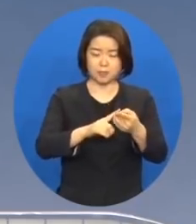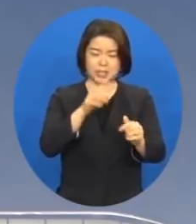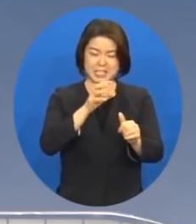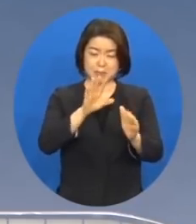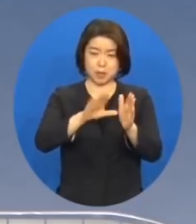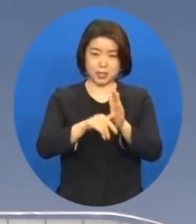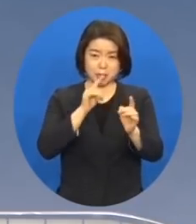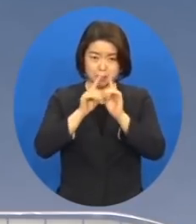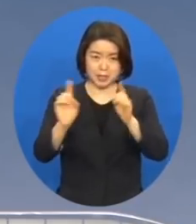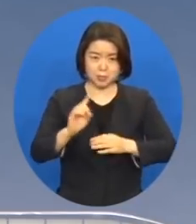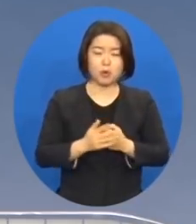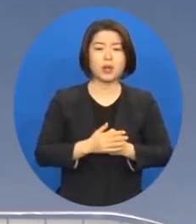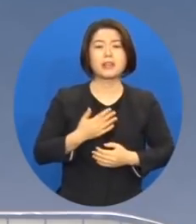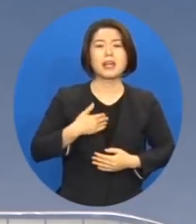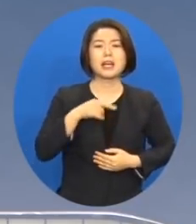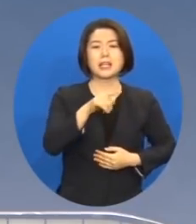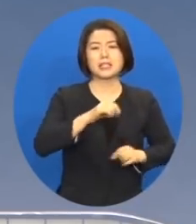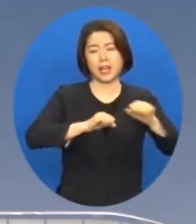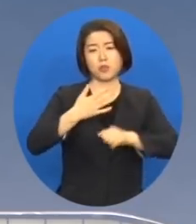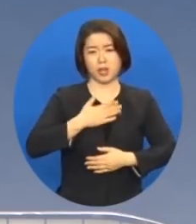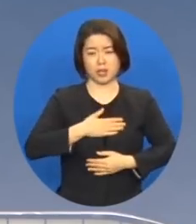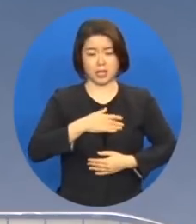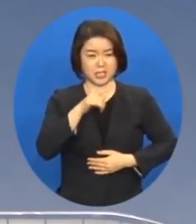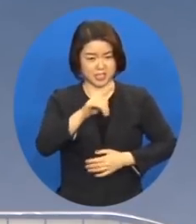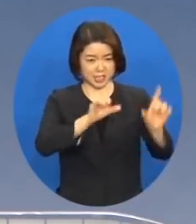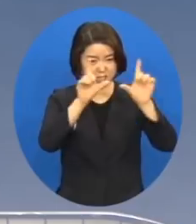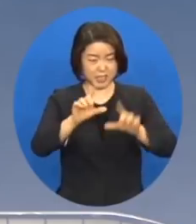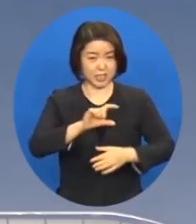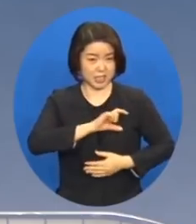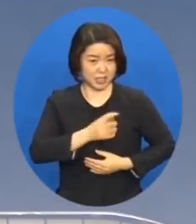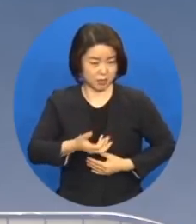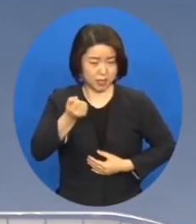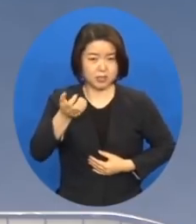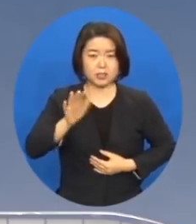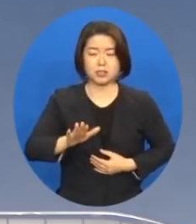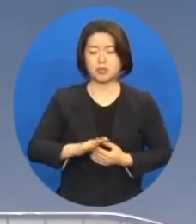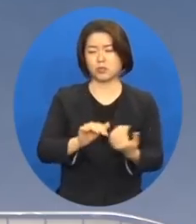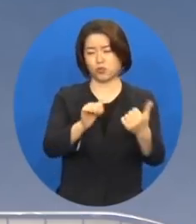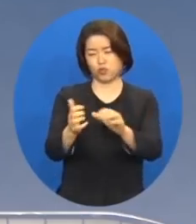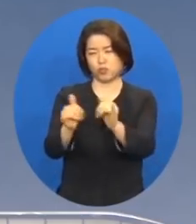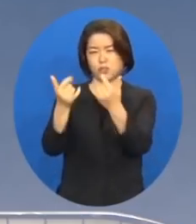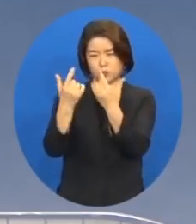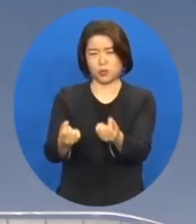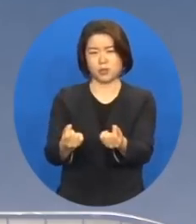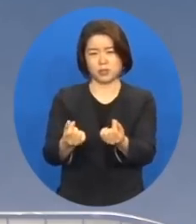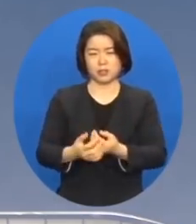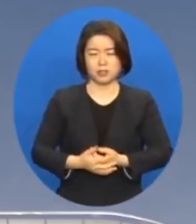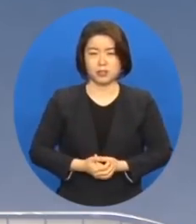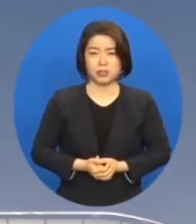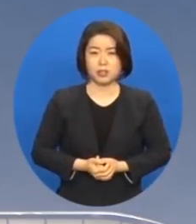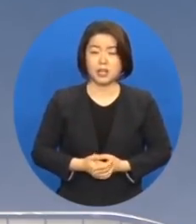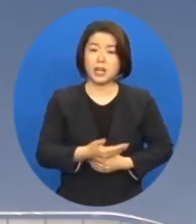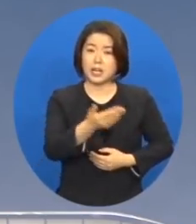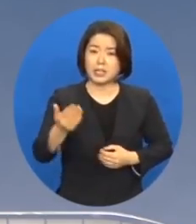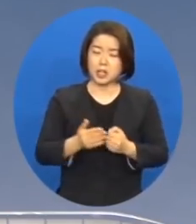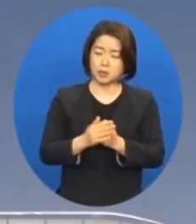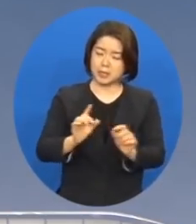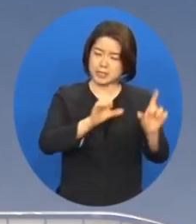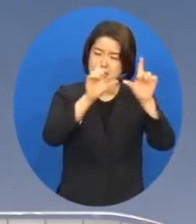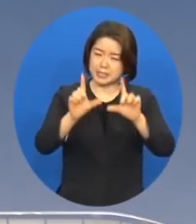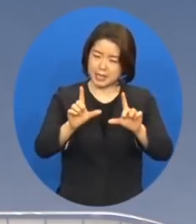내 행위를 아노니 내가 살았다 하는 이름은 가졌으나 죽은 자로다. 여러분, 살았다